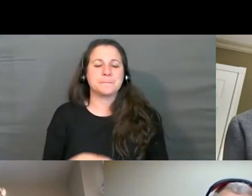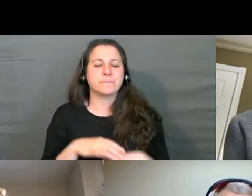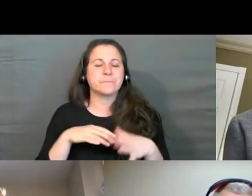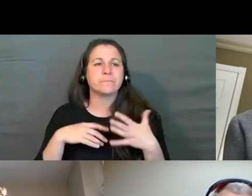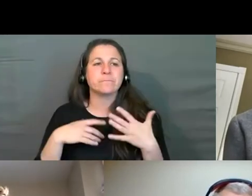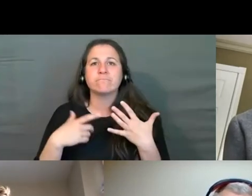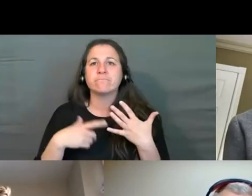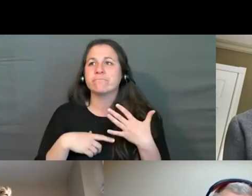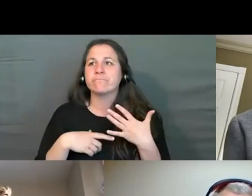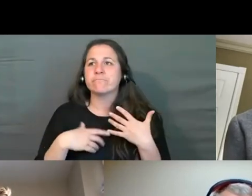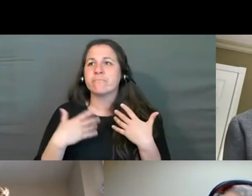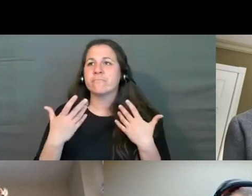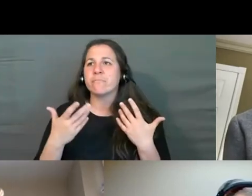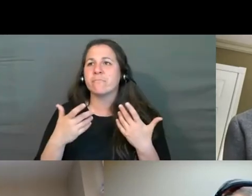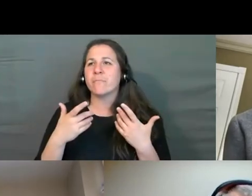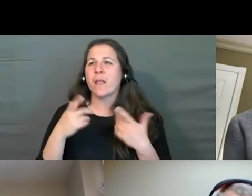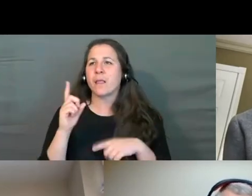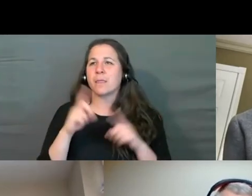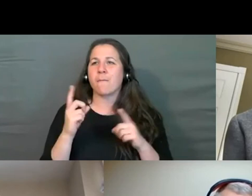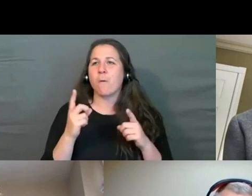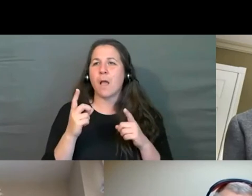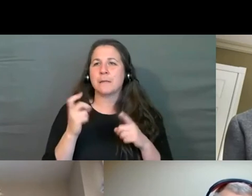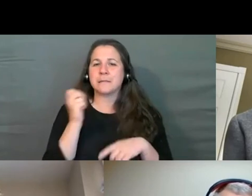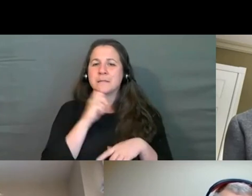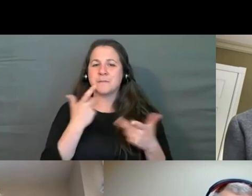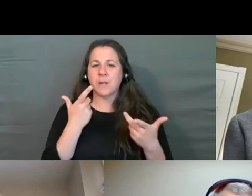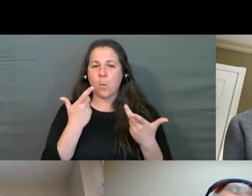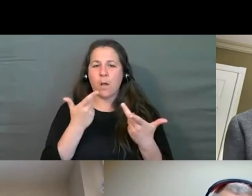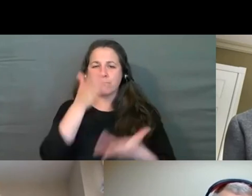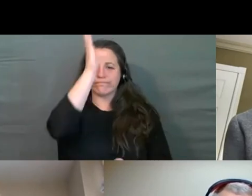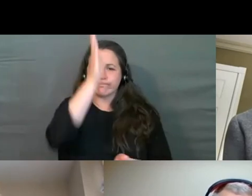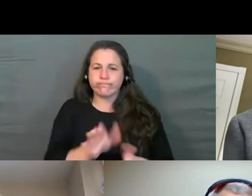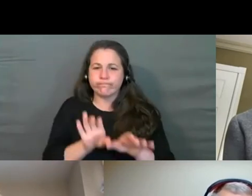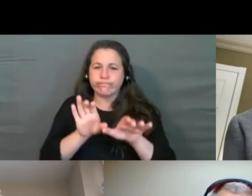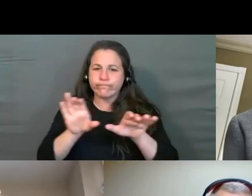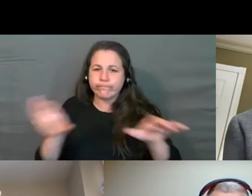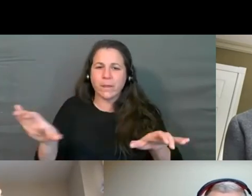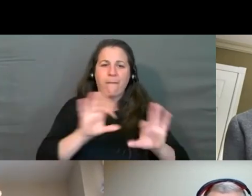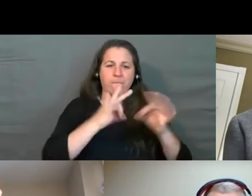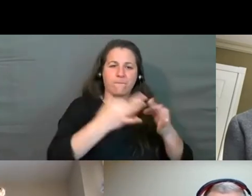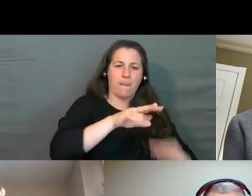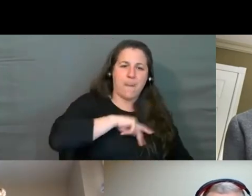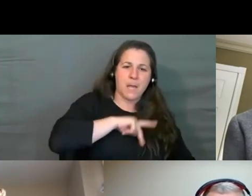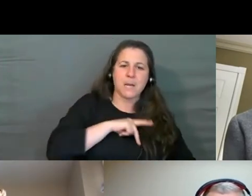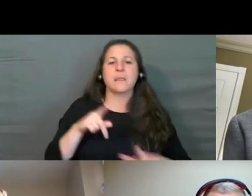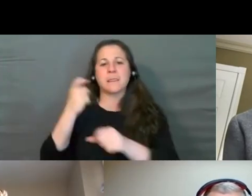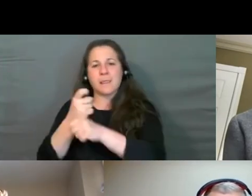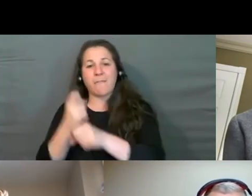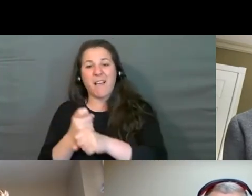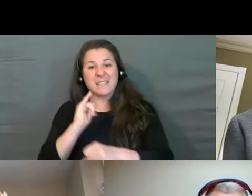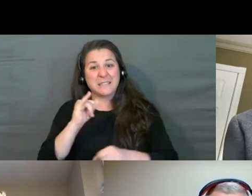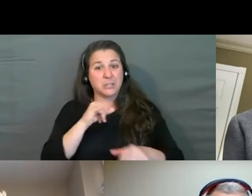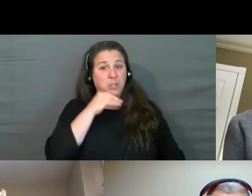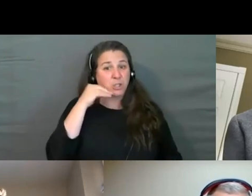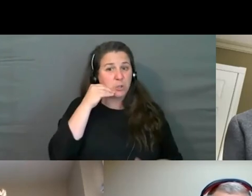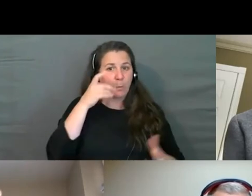Parfois une distinction plus difficile à faire entre ma vie familiale et ma vie professionnelle, parce que des fois tout se fait à la même place. Le